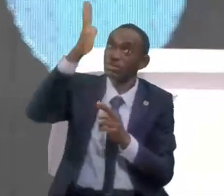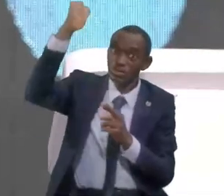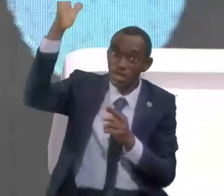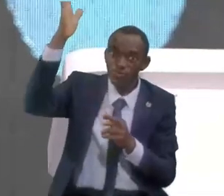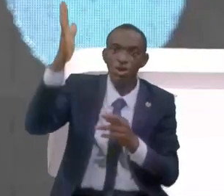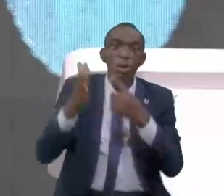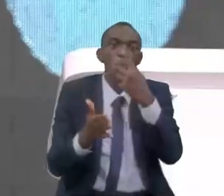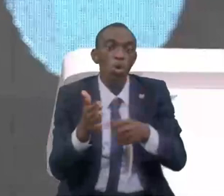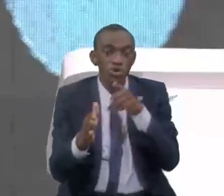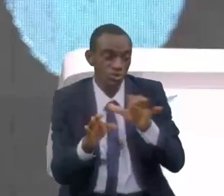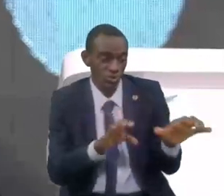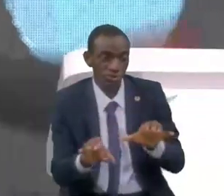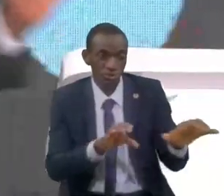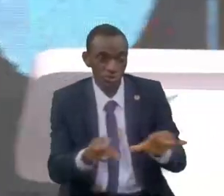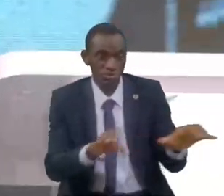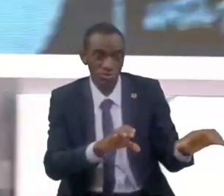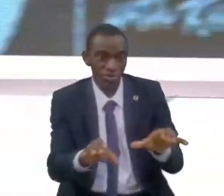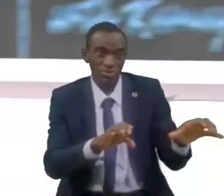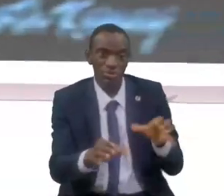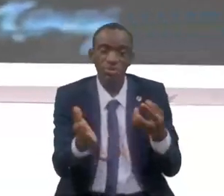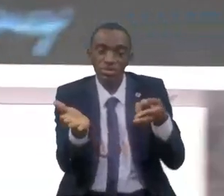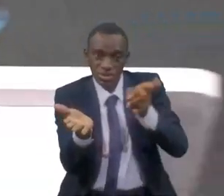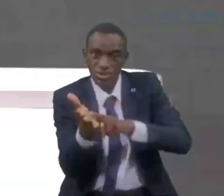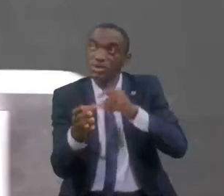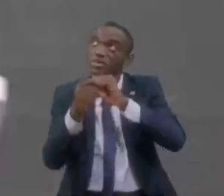et ce livre est au ciel,